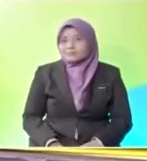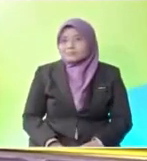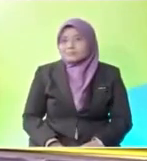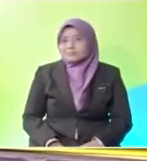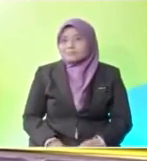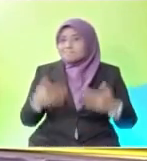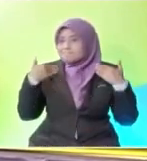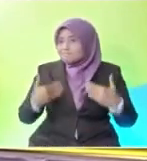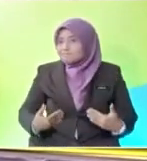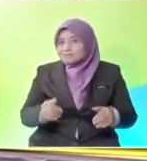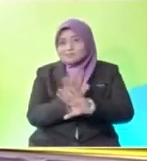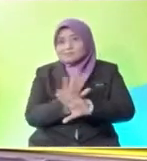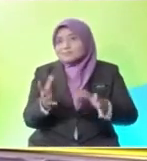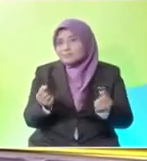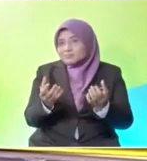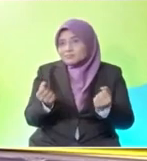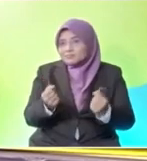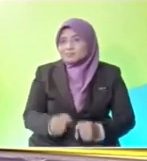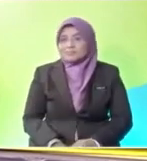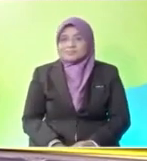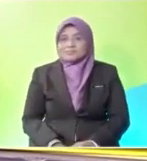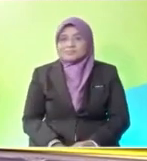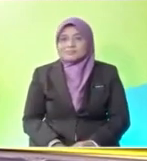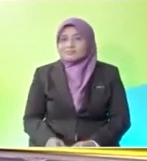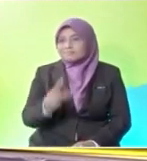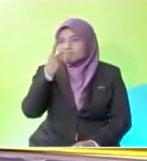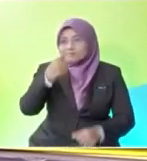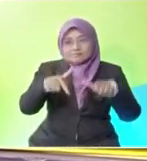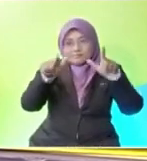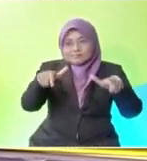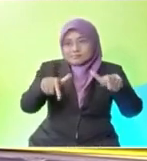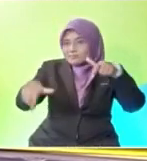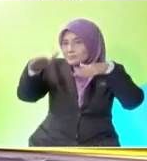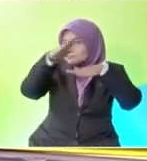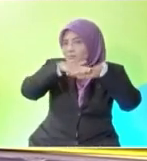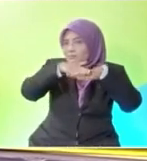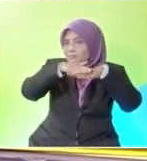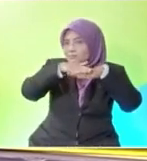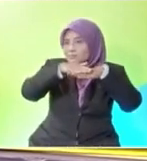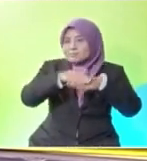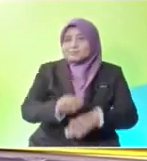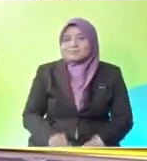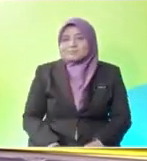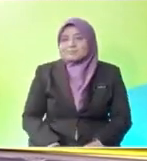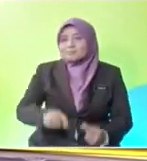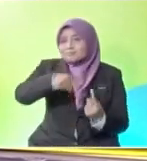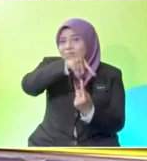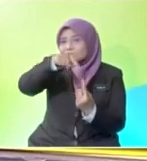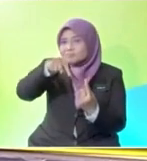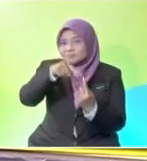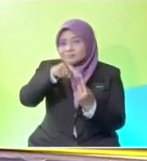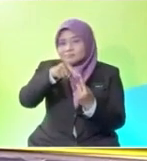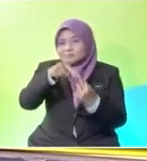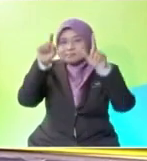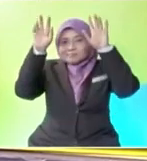saya Sebenarnya saya ingin pasang di atas ini Supaya kalau hujan turun Senso hujan ini boleh boleh mengenal pasti ada